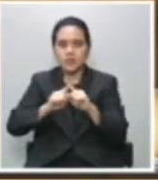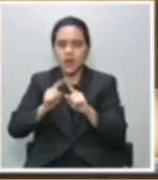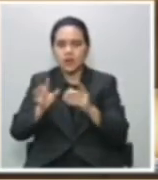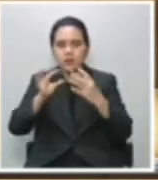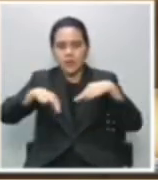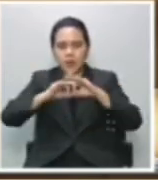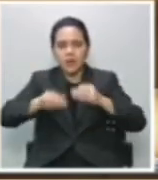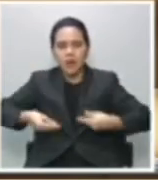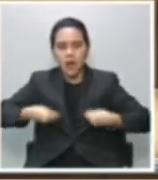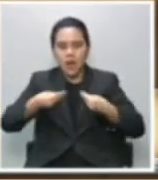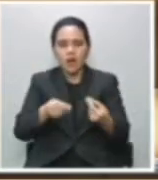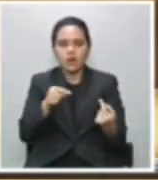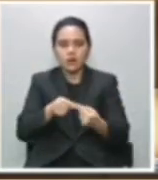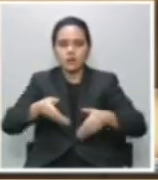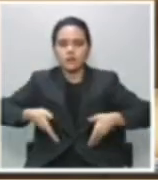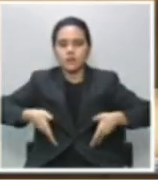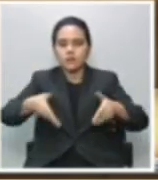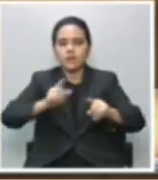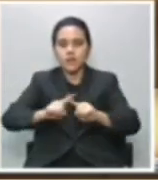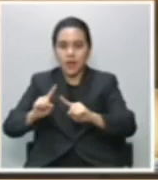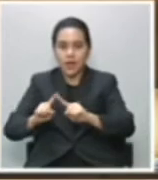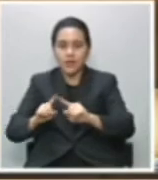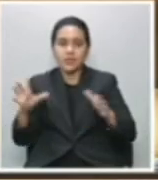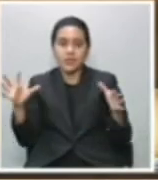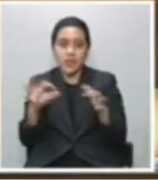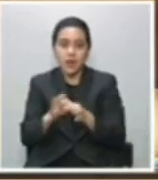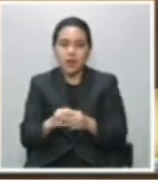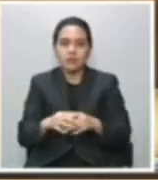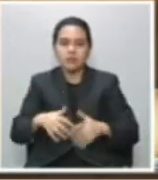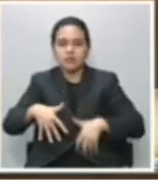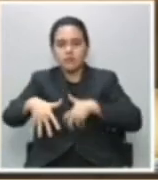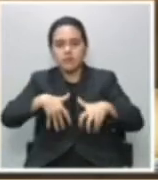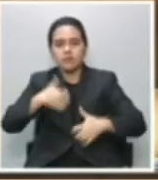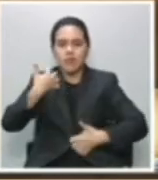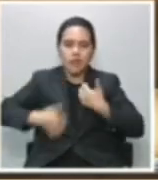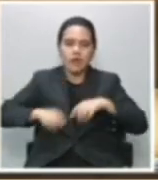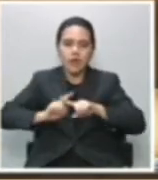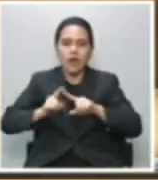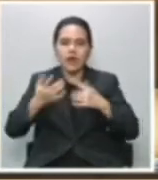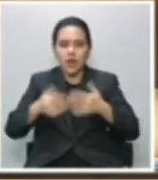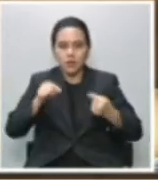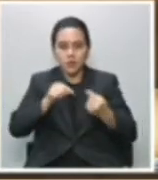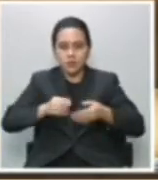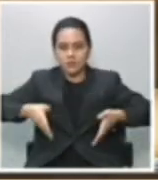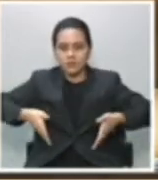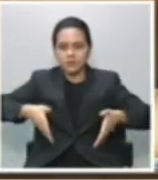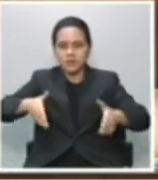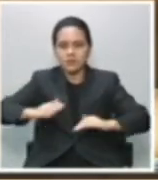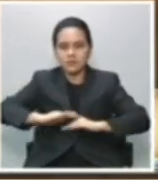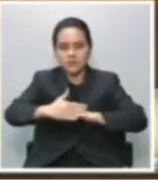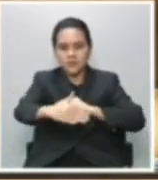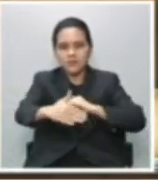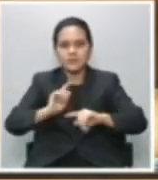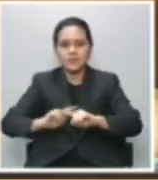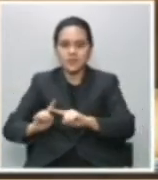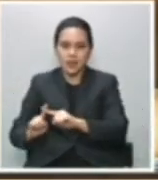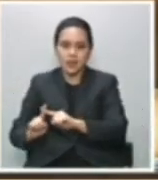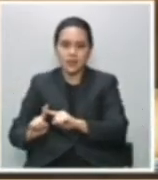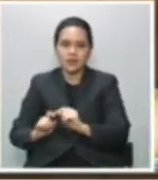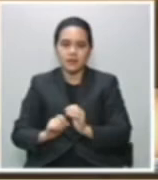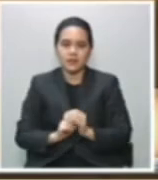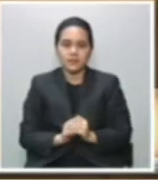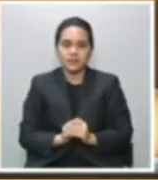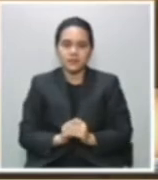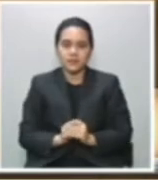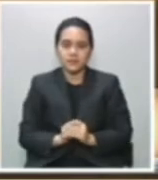นตามลำดับความเดือดร้อนและก็สภาพถนนที่มันอาจจะเรียกว่าไม่เป็นถนนอย่างที่รูปที่ท่านอาจจะอยากจะให้ผม